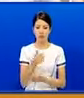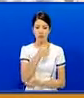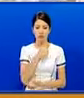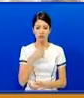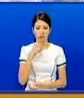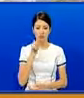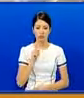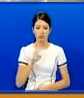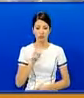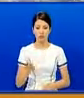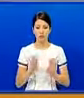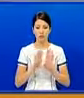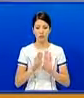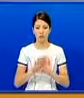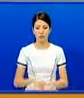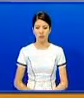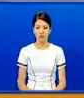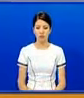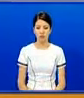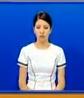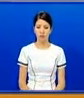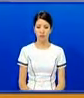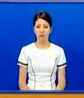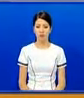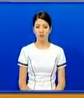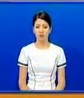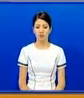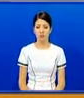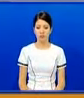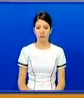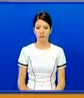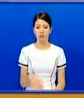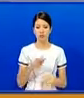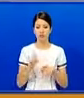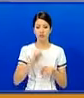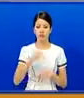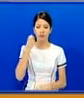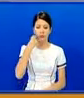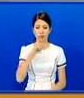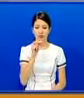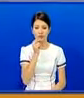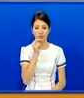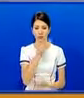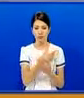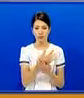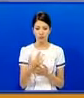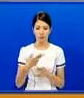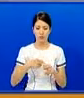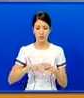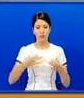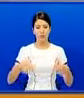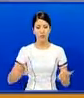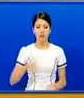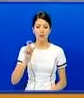алтын қақпасы. Очень интересные блюда. Өте керемет ел, тағамдары да көз тартарлық. Мұнда кез келген келушілердің қалауымен